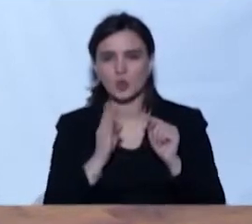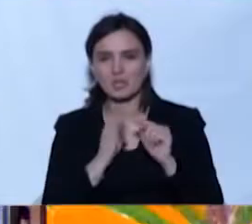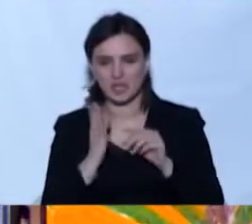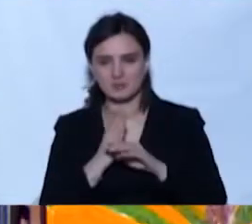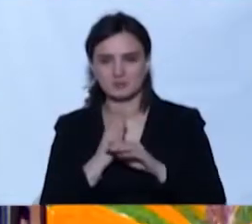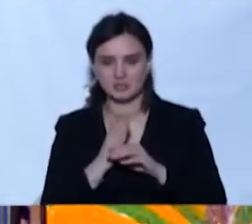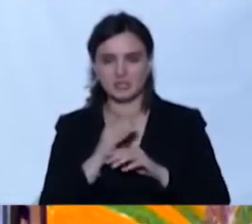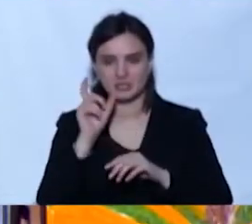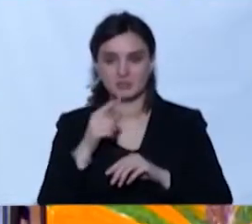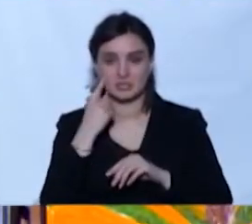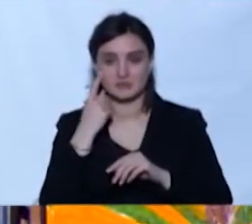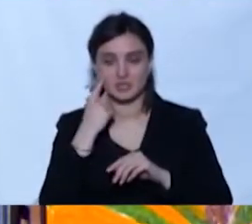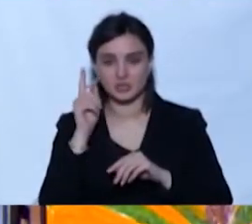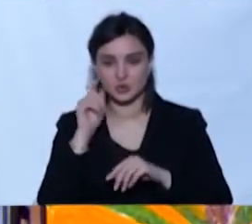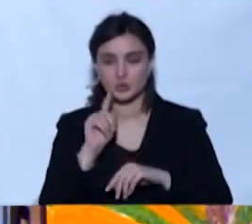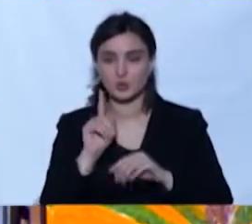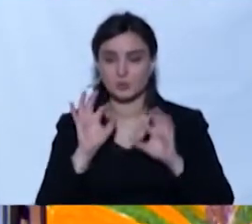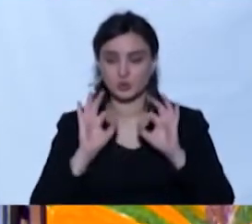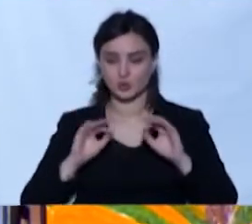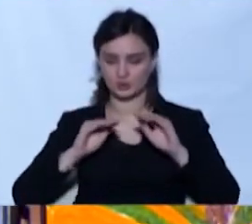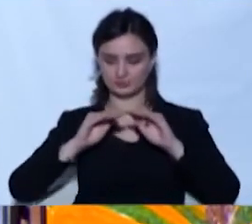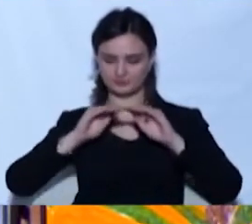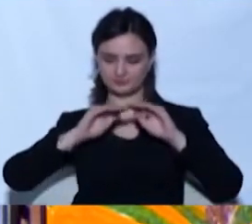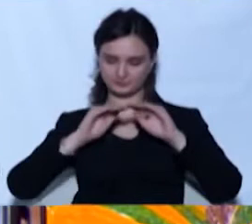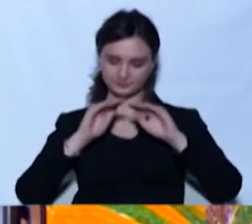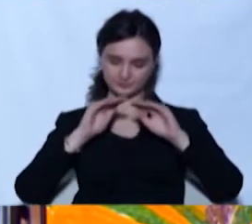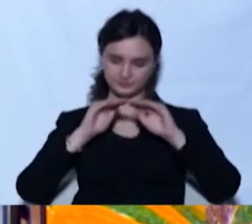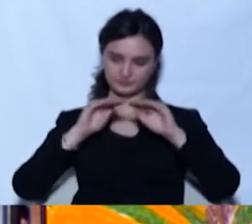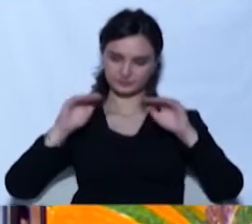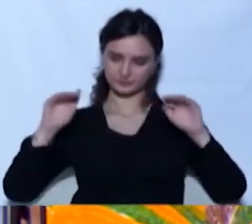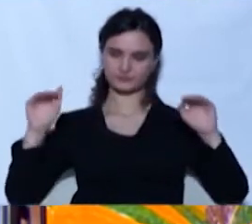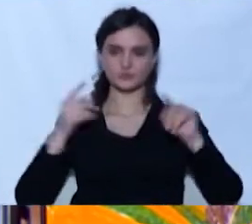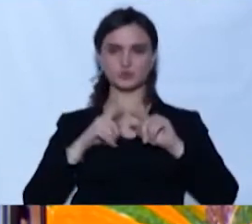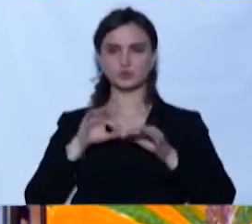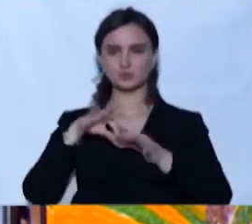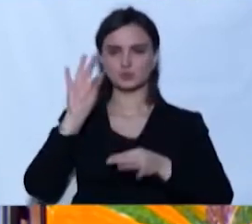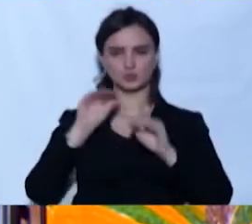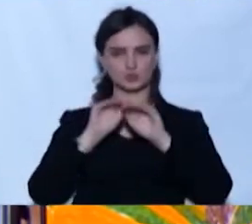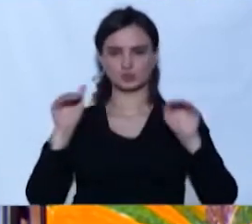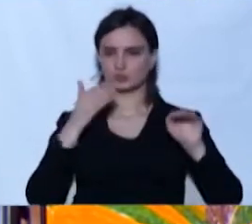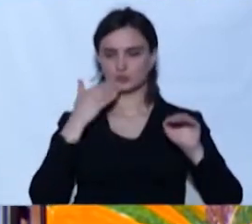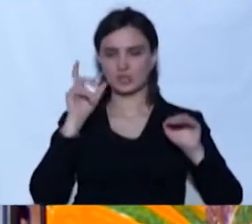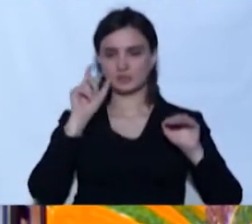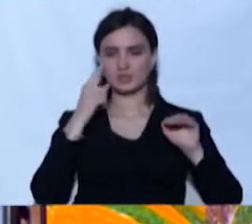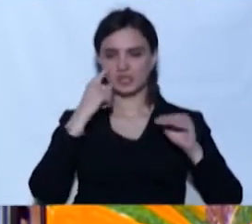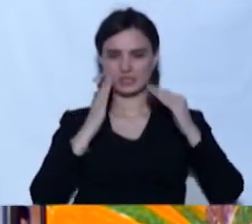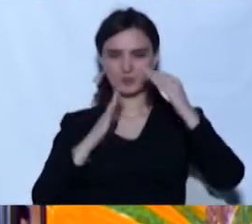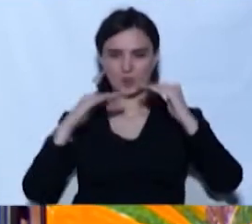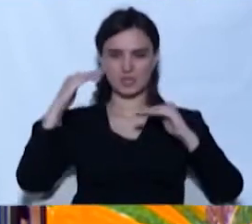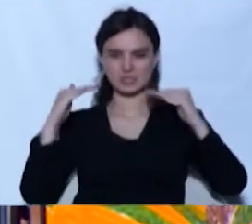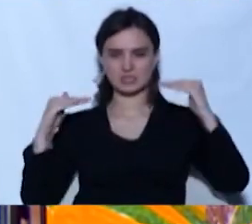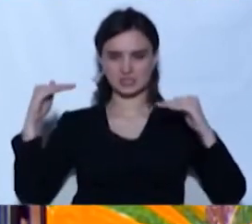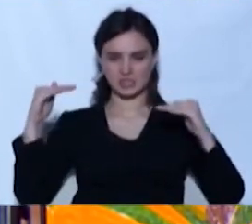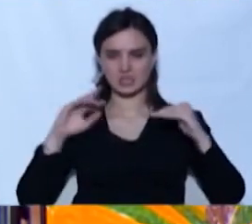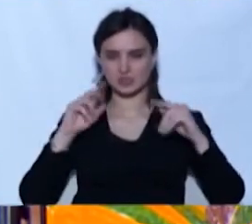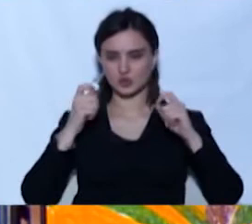რომ არც ერთი სწორი ჰორიზონტალური ხაზი არ არის სრულიად სწორი. ადამიანის თვალი დეფორმაციას აკეთებს და ქვემოთ ოდნავ